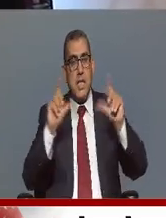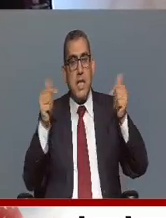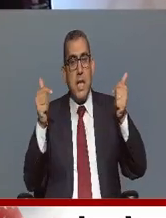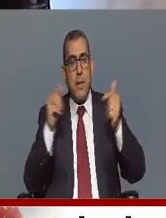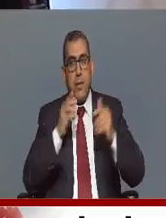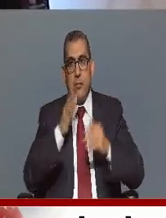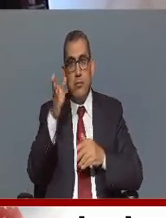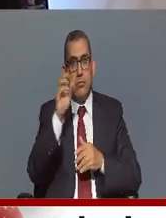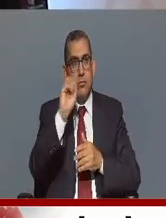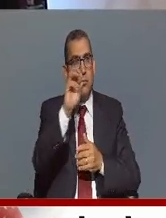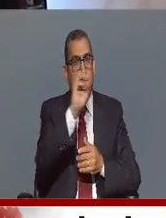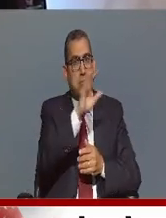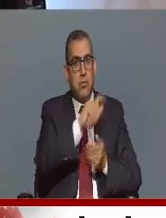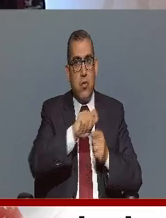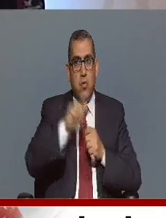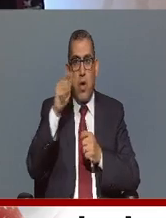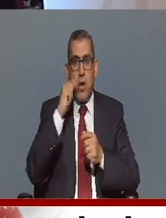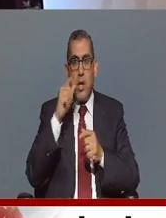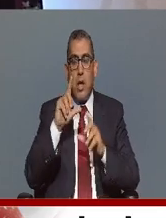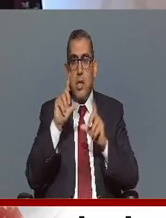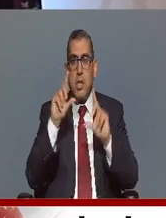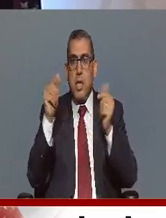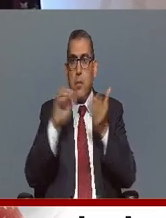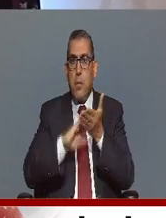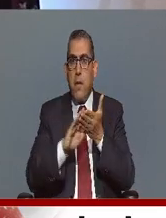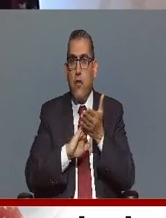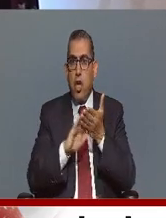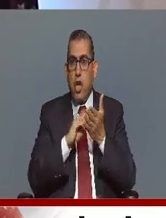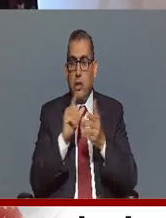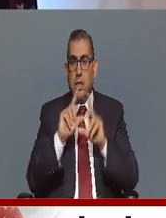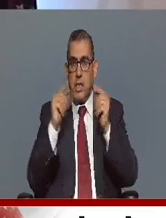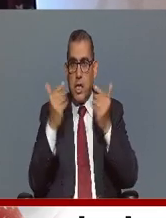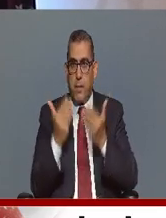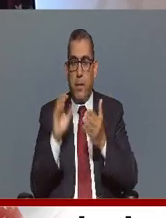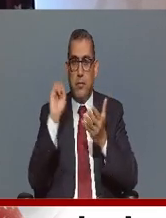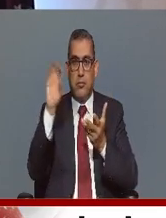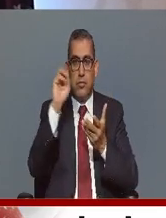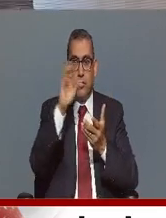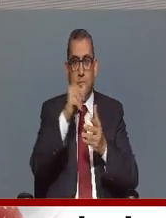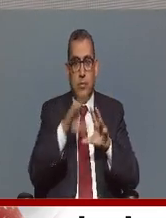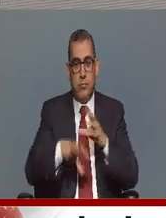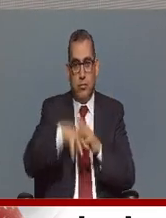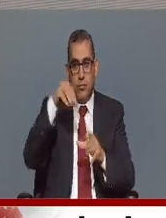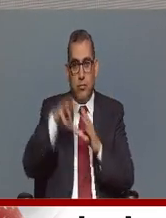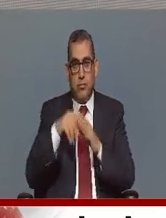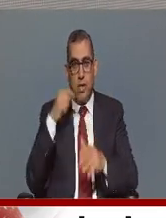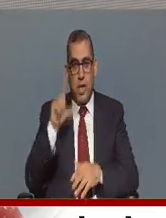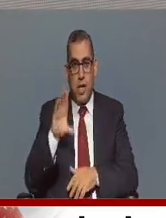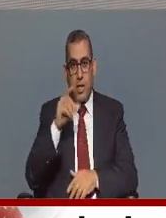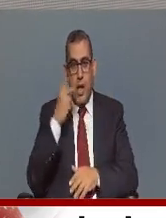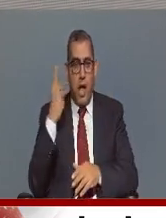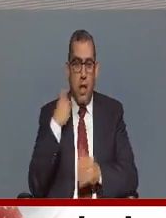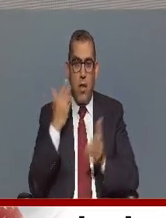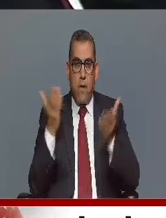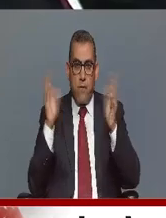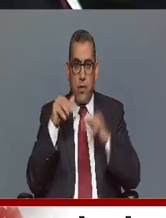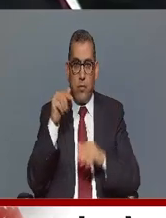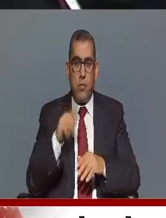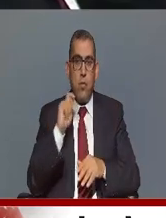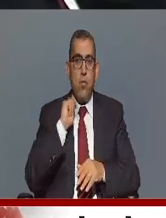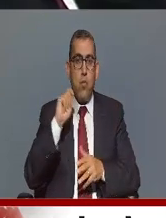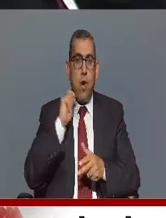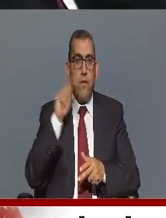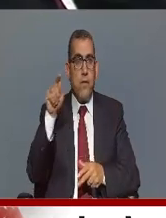المناطق المحرومة من هذه الخدمة. إحنا عندنا يا فخامة الرئيس عدد كبير قوي من